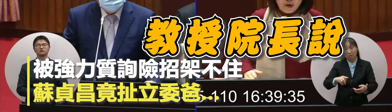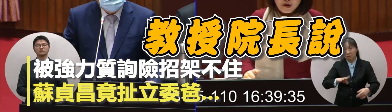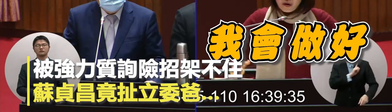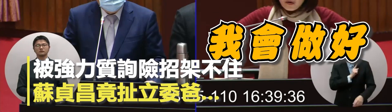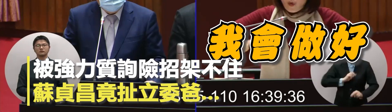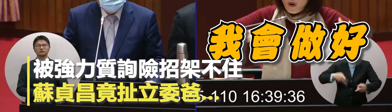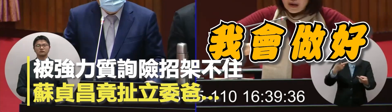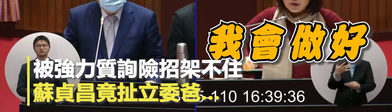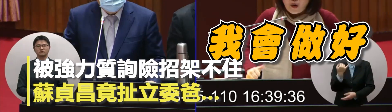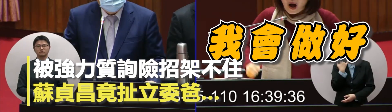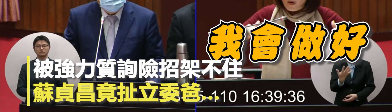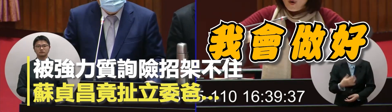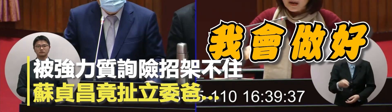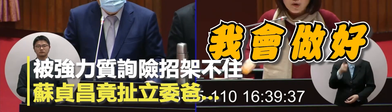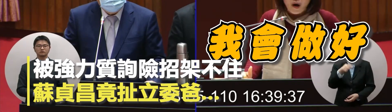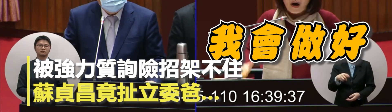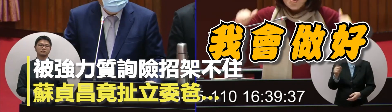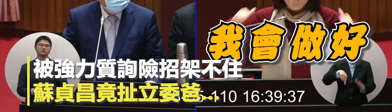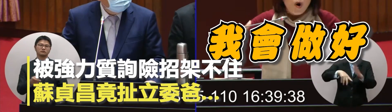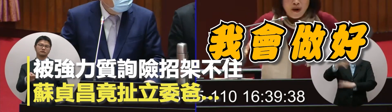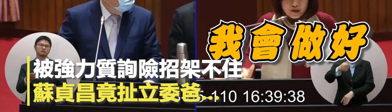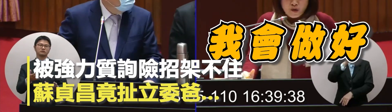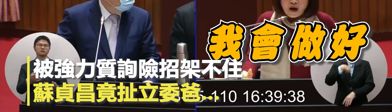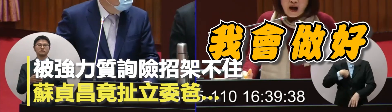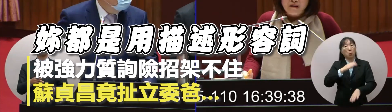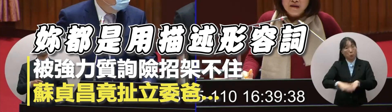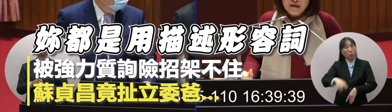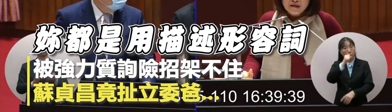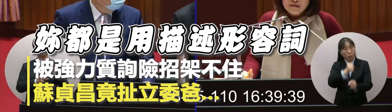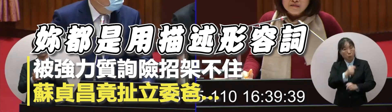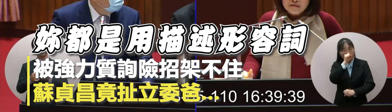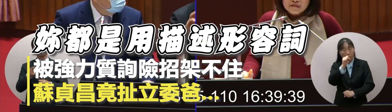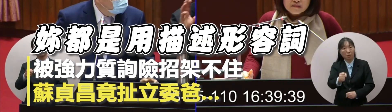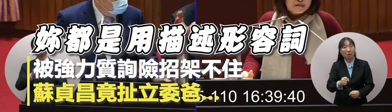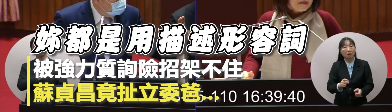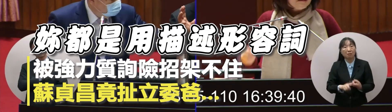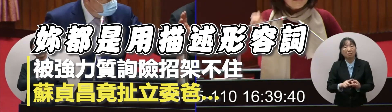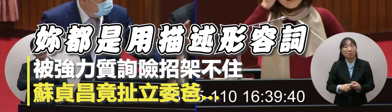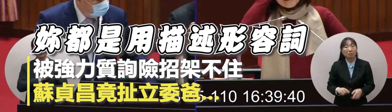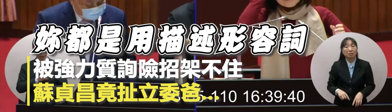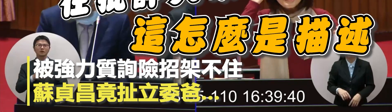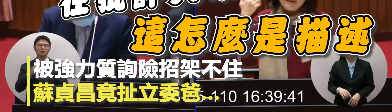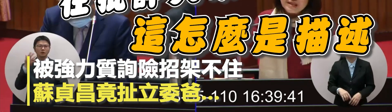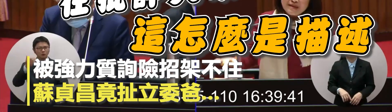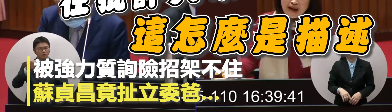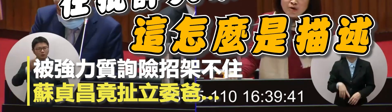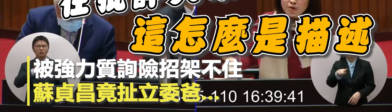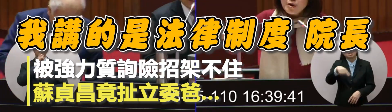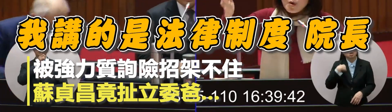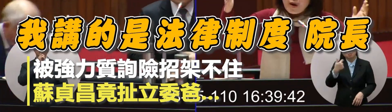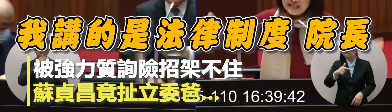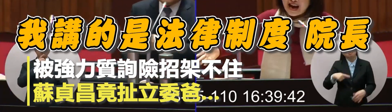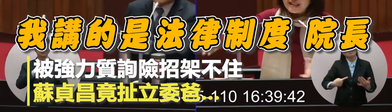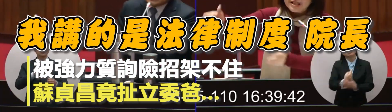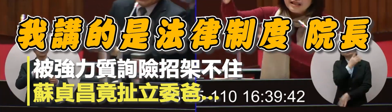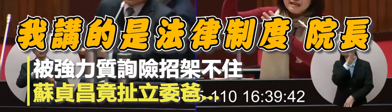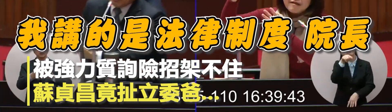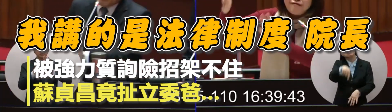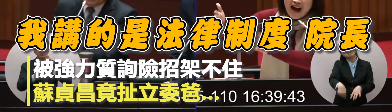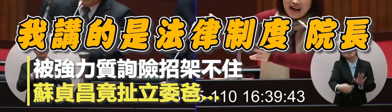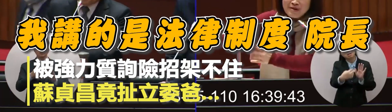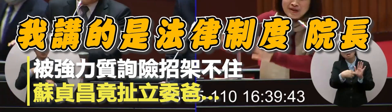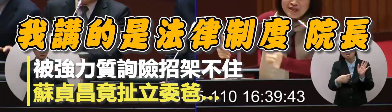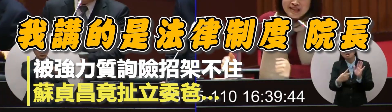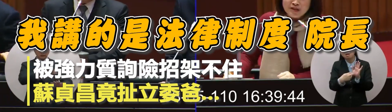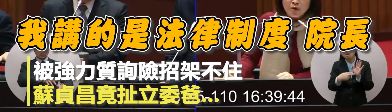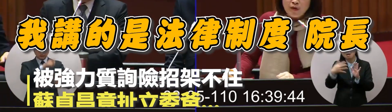时候院长说我会做好，我会做好，我会做好， 都是用描述形容词在批评， 这怎么是描述？我讲的是